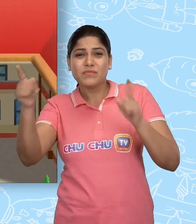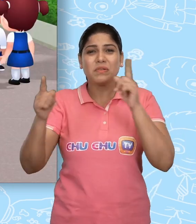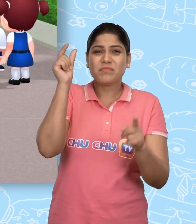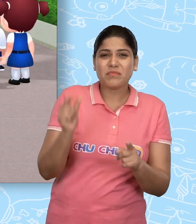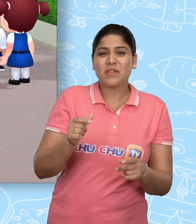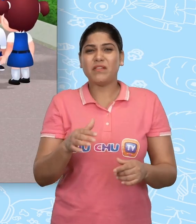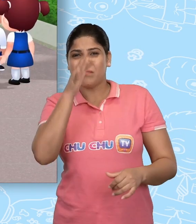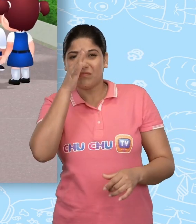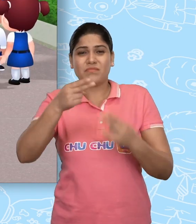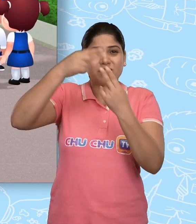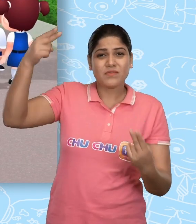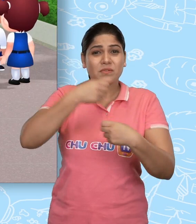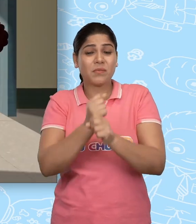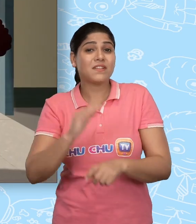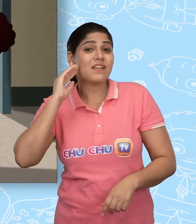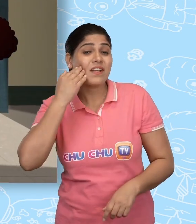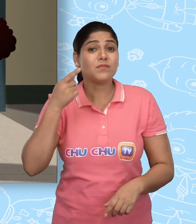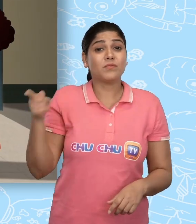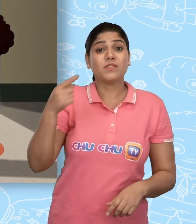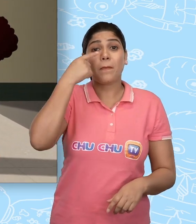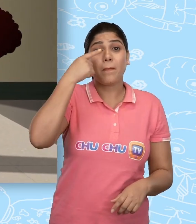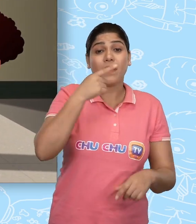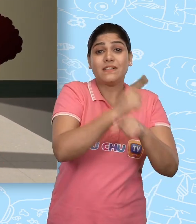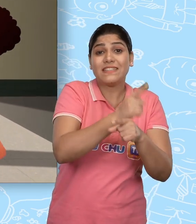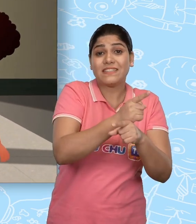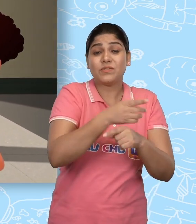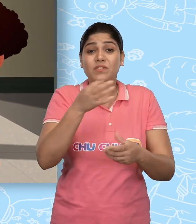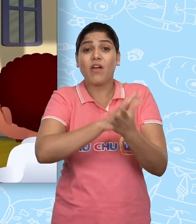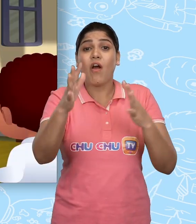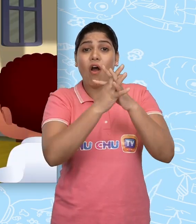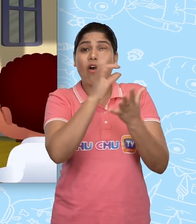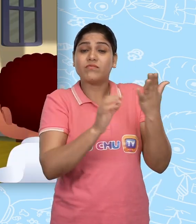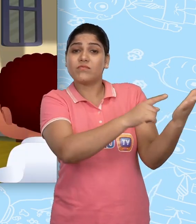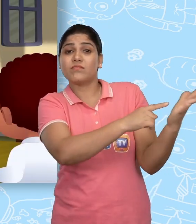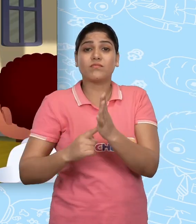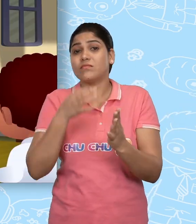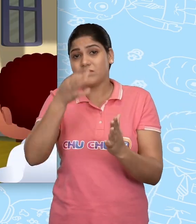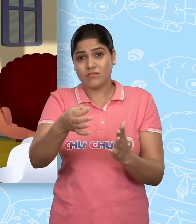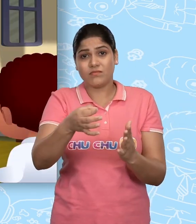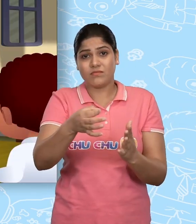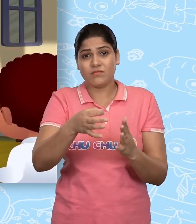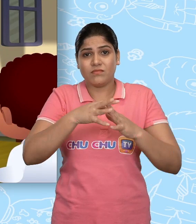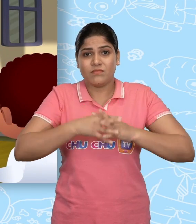चीका झूठी कहानियाँ भी बनाता था जब उसकी टीचर उसे होमवर्क दिखाने के बारे में पूछती।